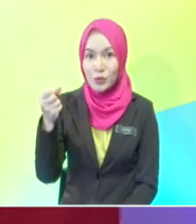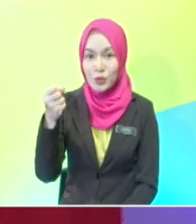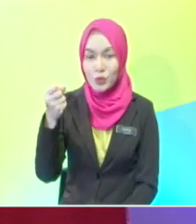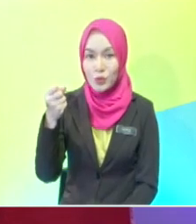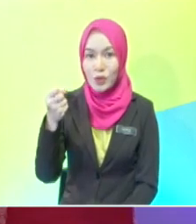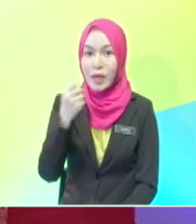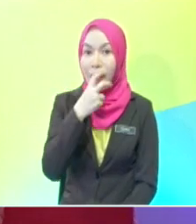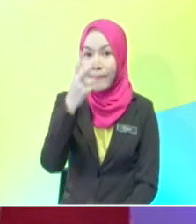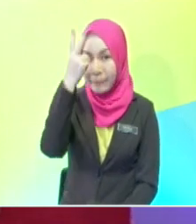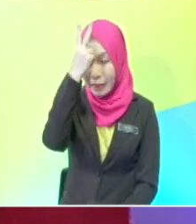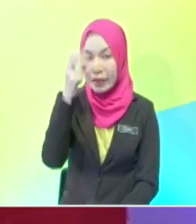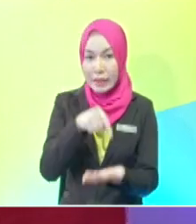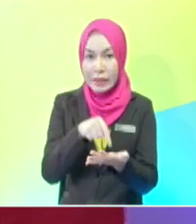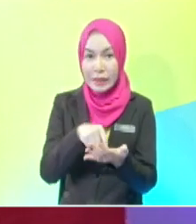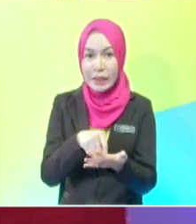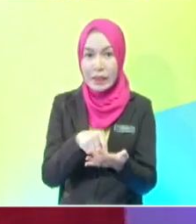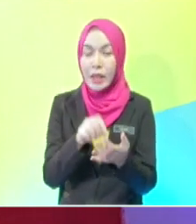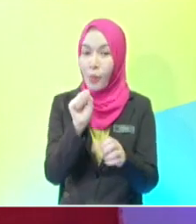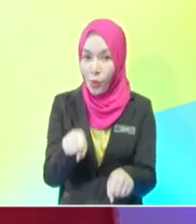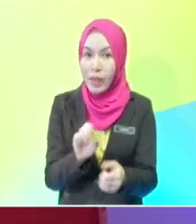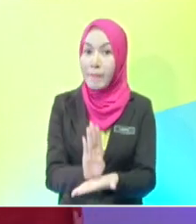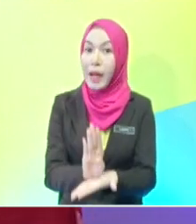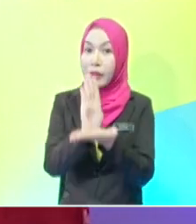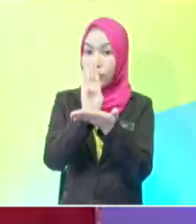untuk kita bantu sakit Hemofilia